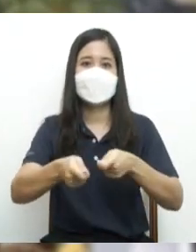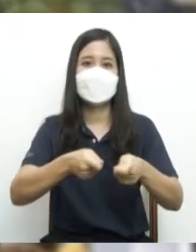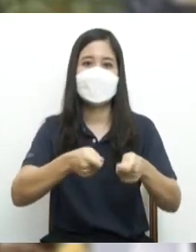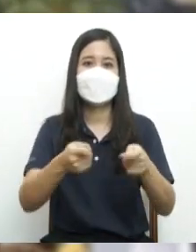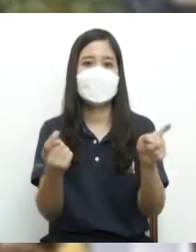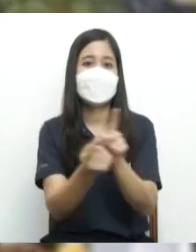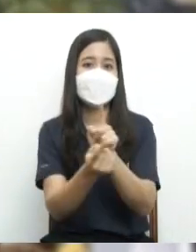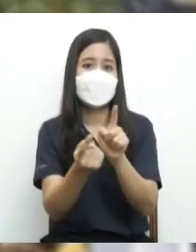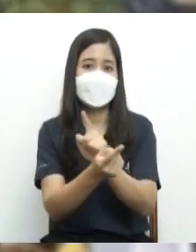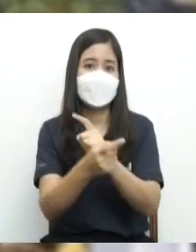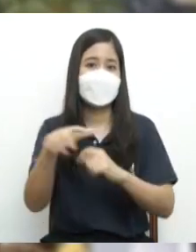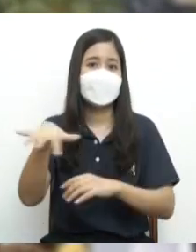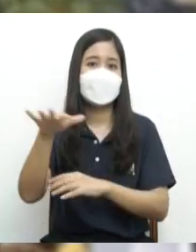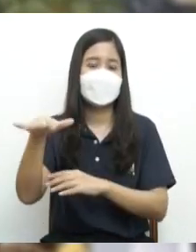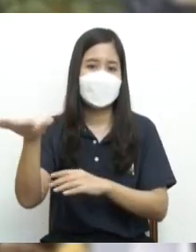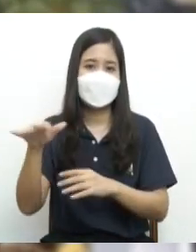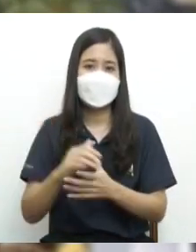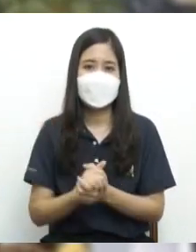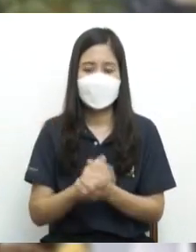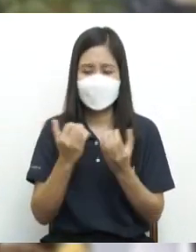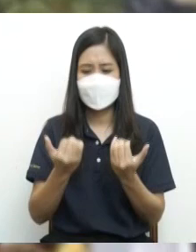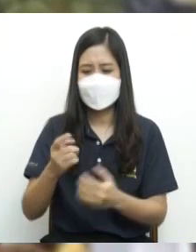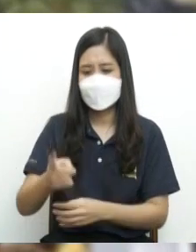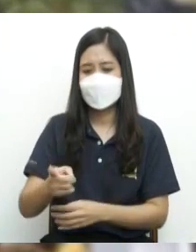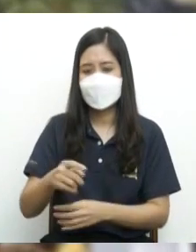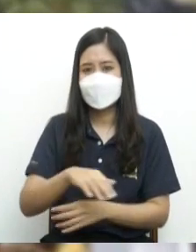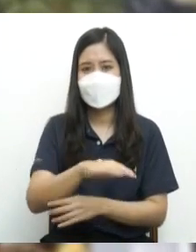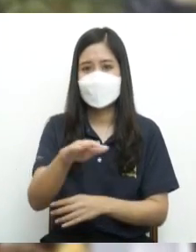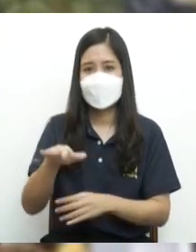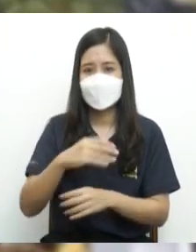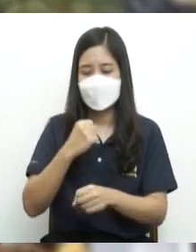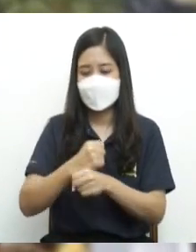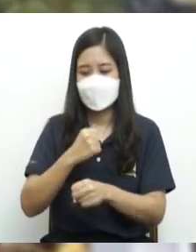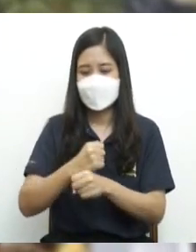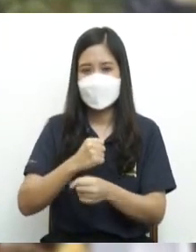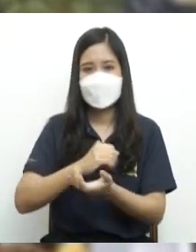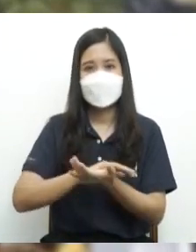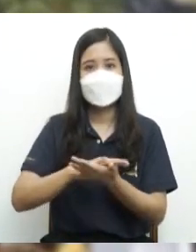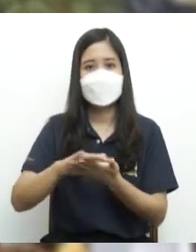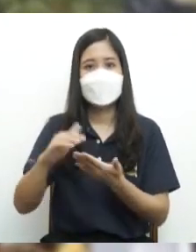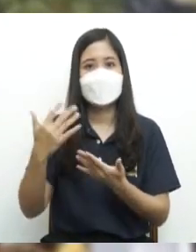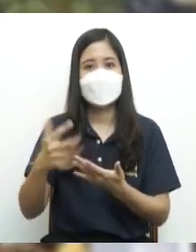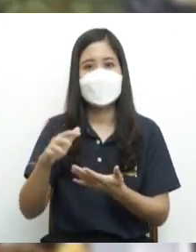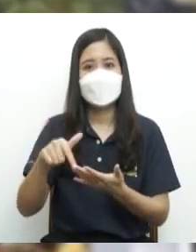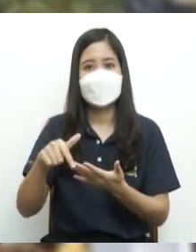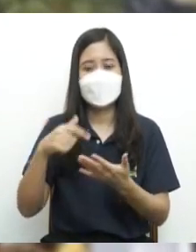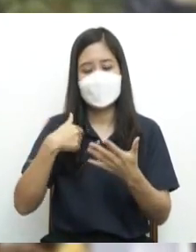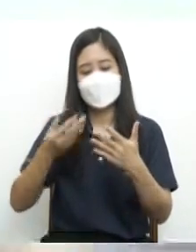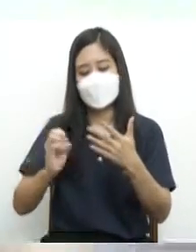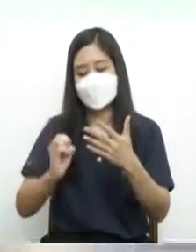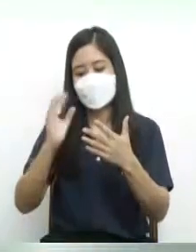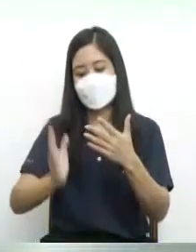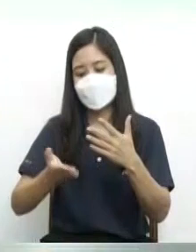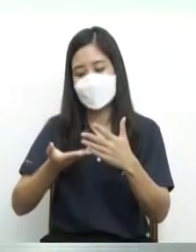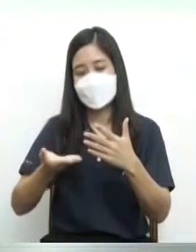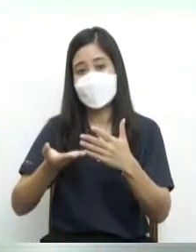ก็ชีวิตจริงๆเราถึงตัวนั้นถ้าความสำเร็จที่ตั้งใจตั้งแต่แรกเนี่ยตอนเป็นครูนะครับท่านก็มีเกียรติผมนี่ตั้งใจว่าถ้า